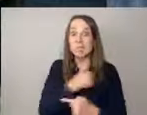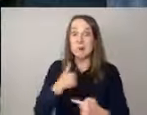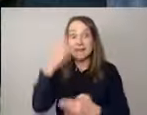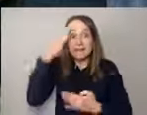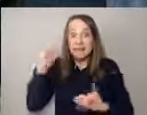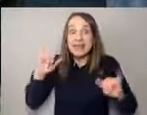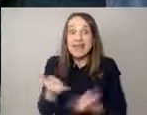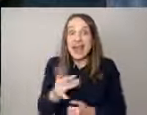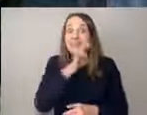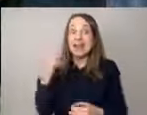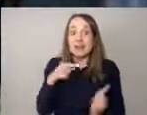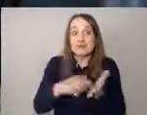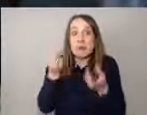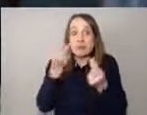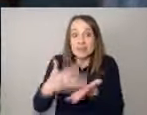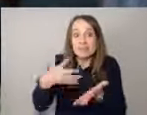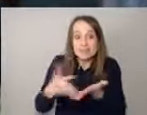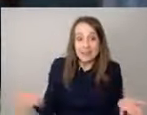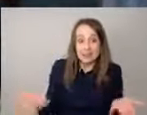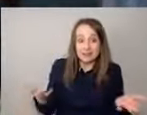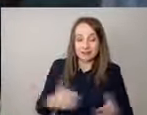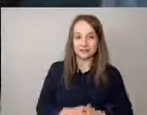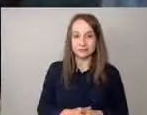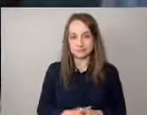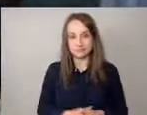pieniądze wydawać. Brawo!